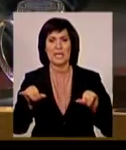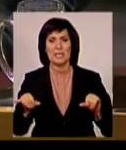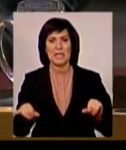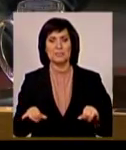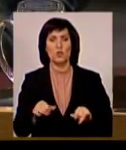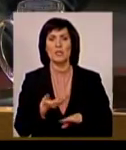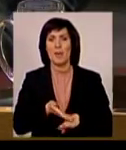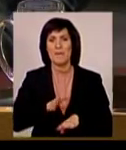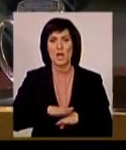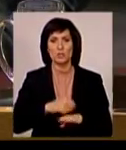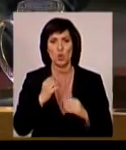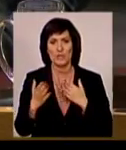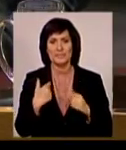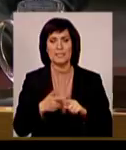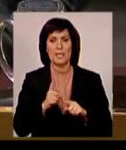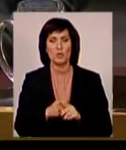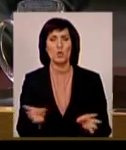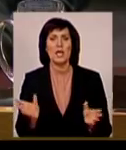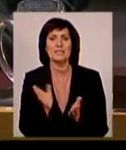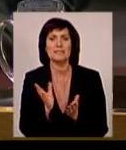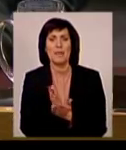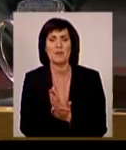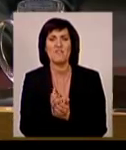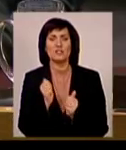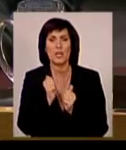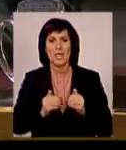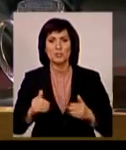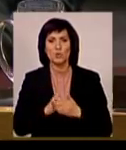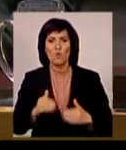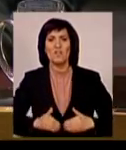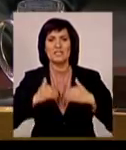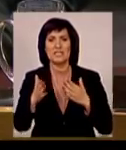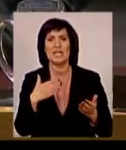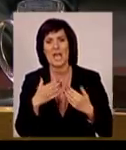эскалацию напряженности, которая сопровождает каждый новый цикл реакций и контрреакций.